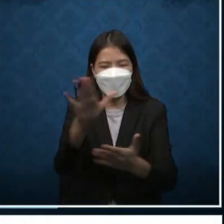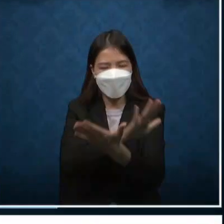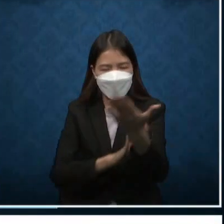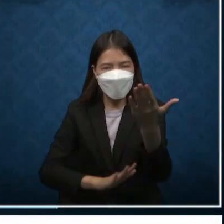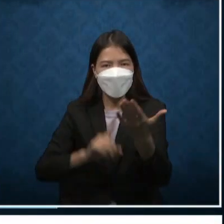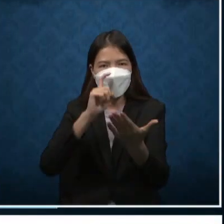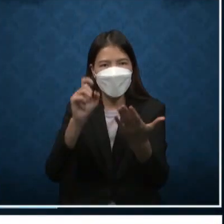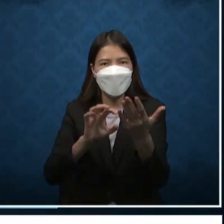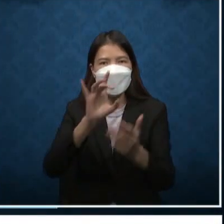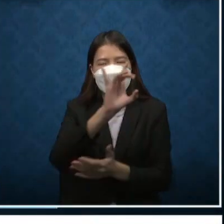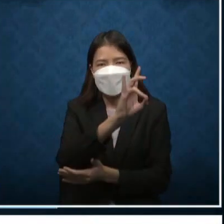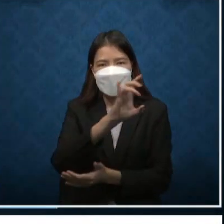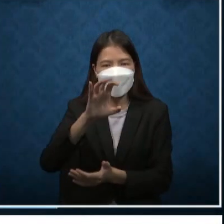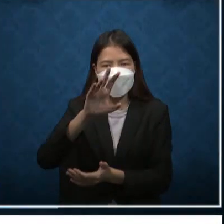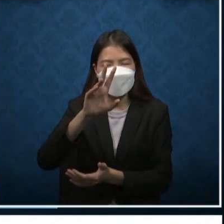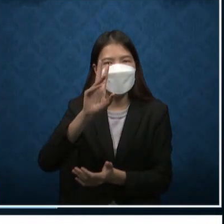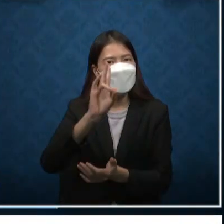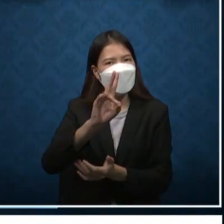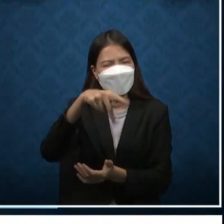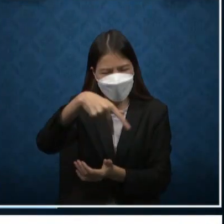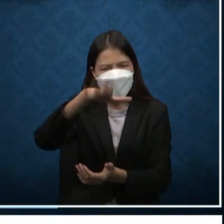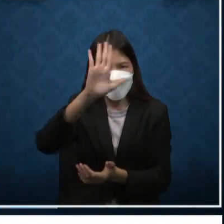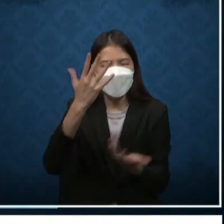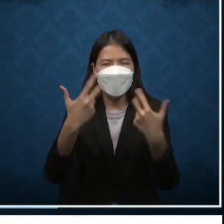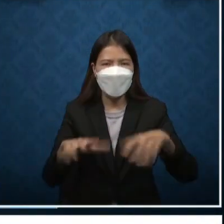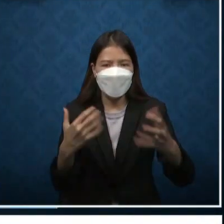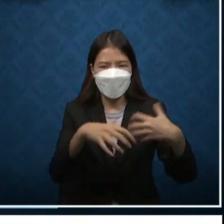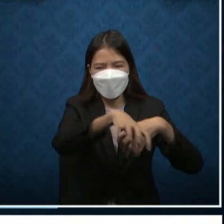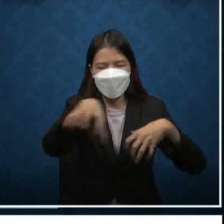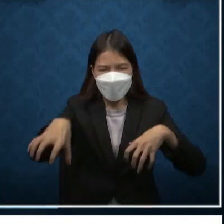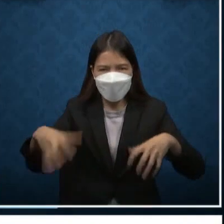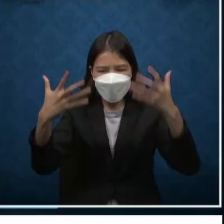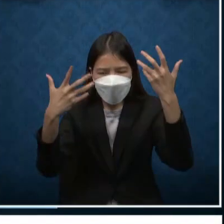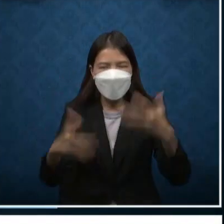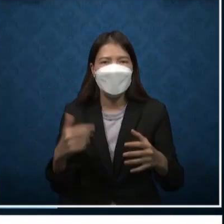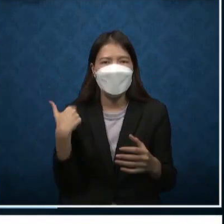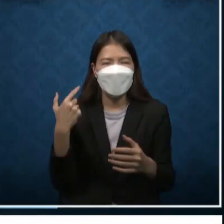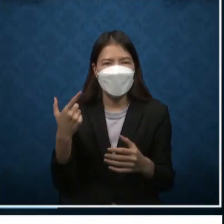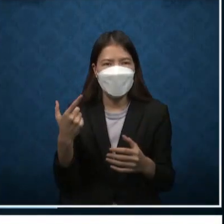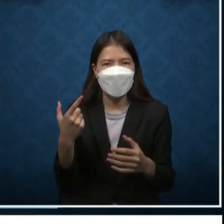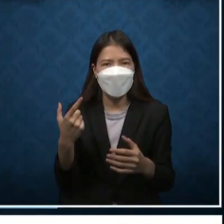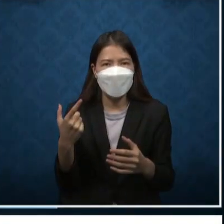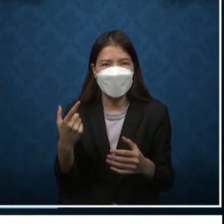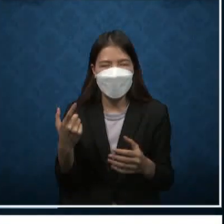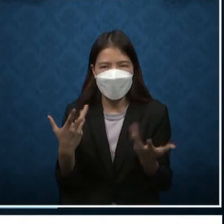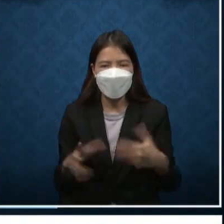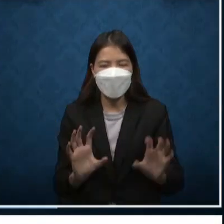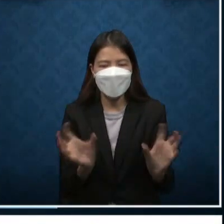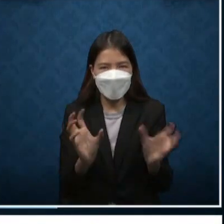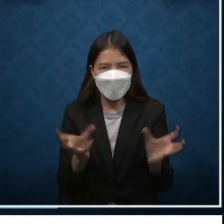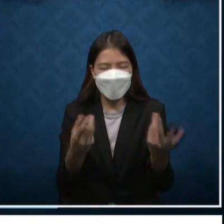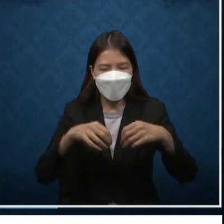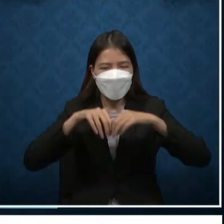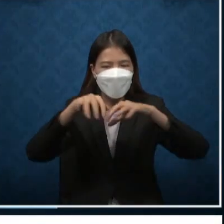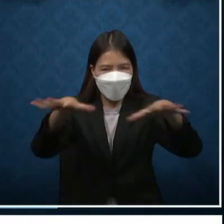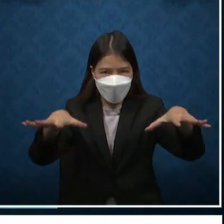7517 แห่งโดยการถายตอดจากวทยพระการศึษา ETV ของก.ศ. น. วิทยุรั